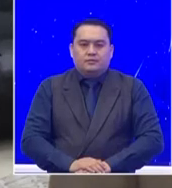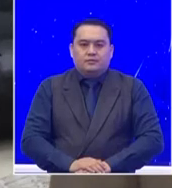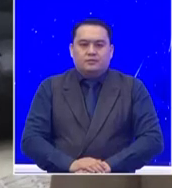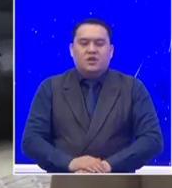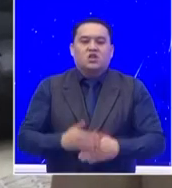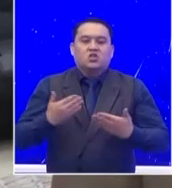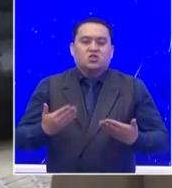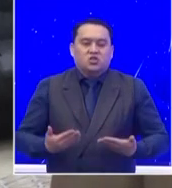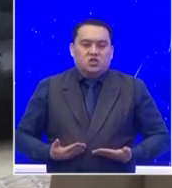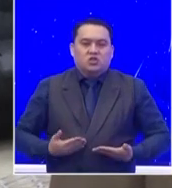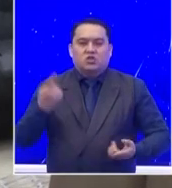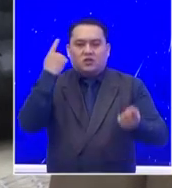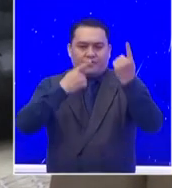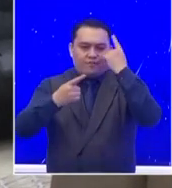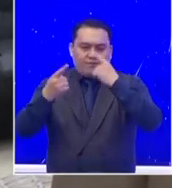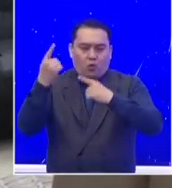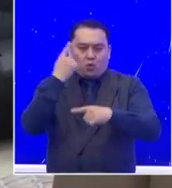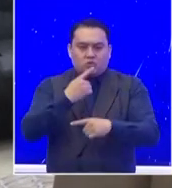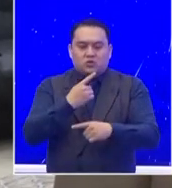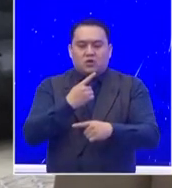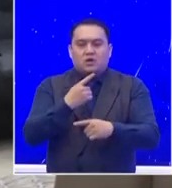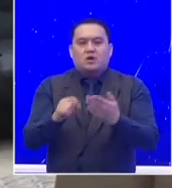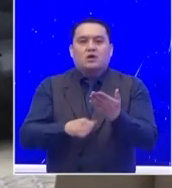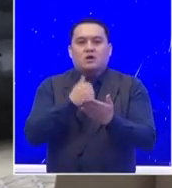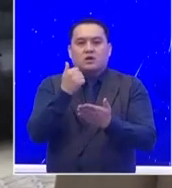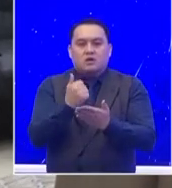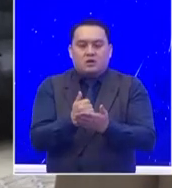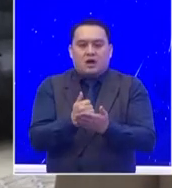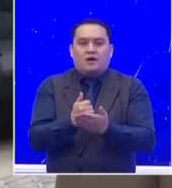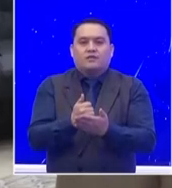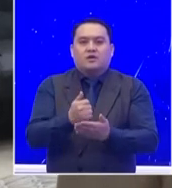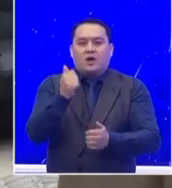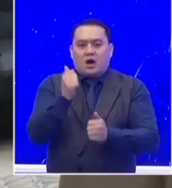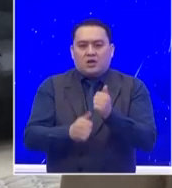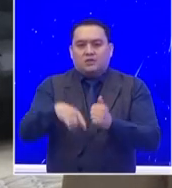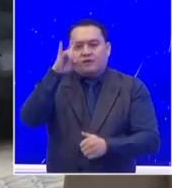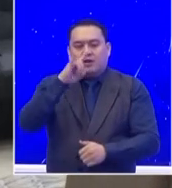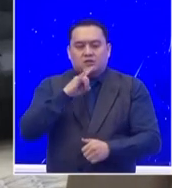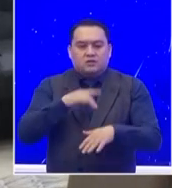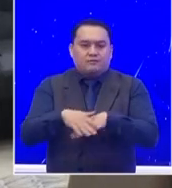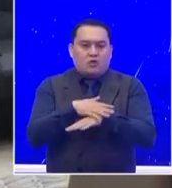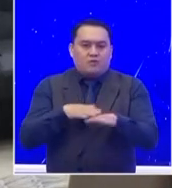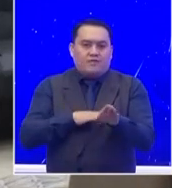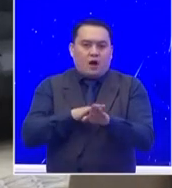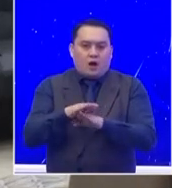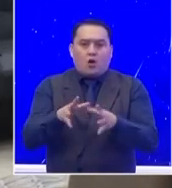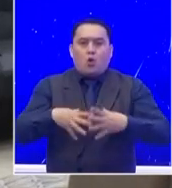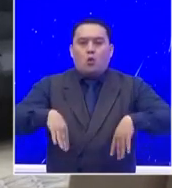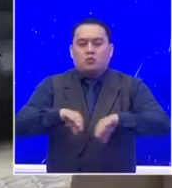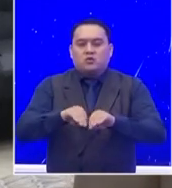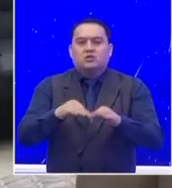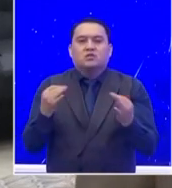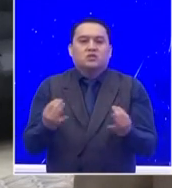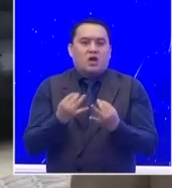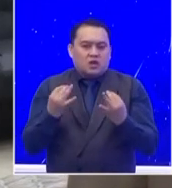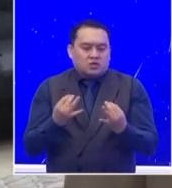Жизнь и творчество Абая должны стать одним из ярких спутников жизни каждого человека. Этот вечер имеет большое значение для выполнения общих интересов,